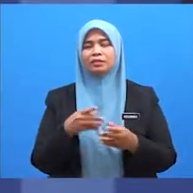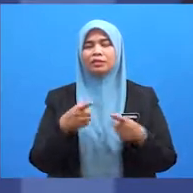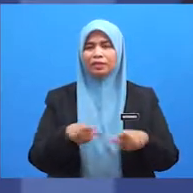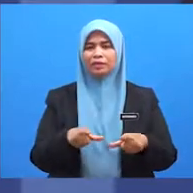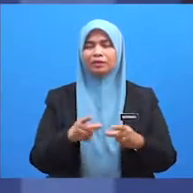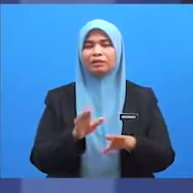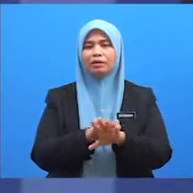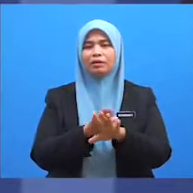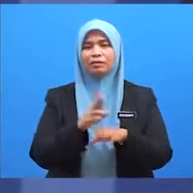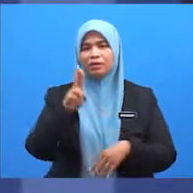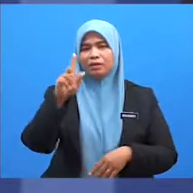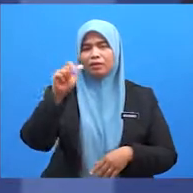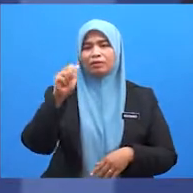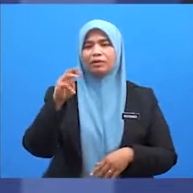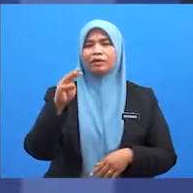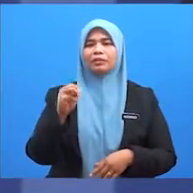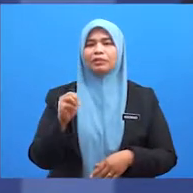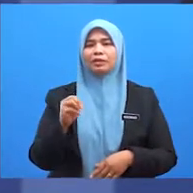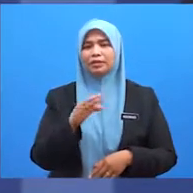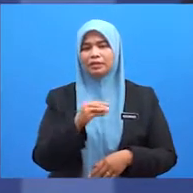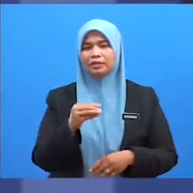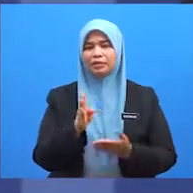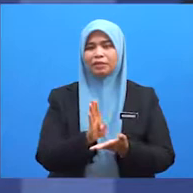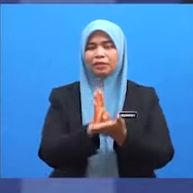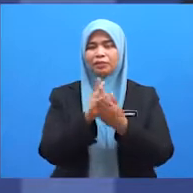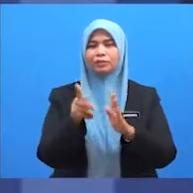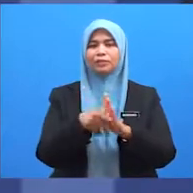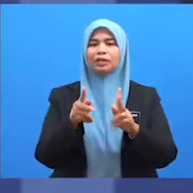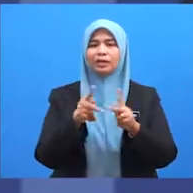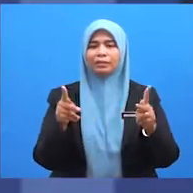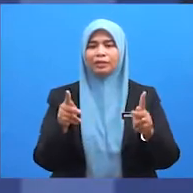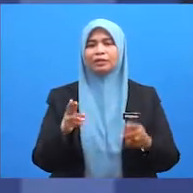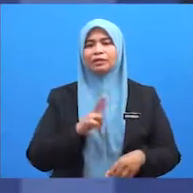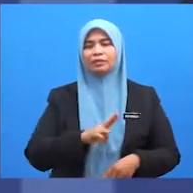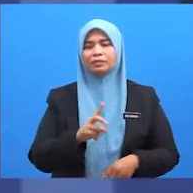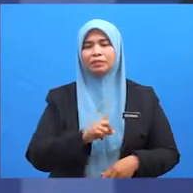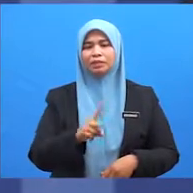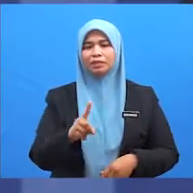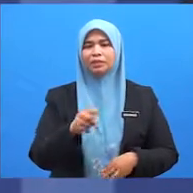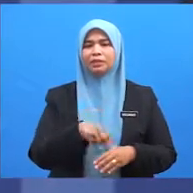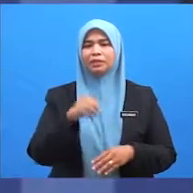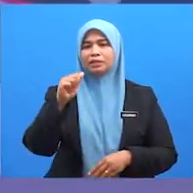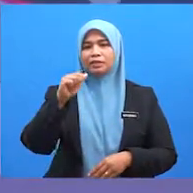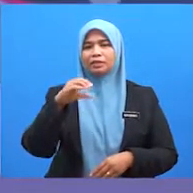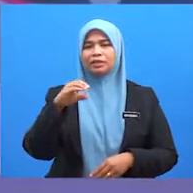akhirnya telah membantu perkembangan agama Islam di